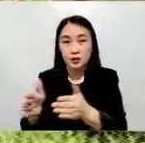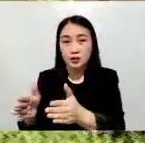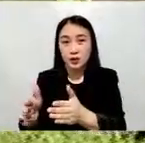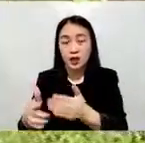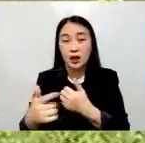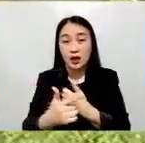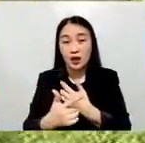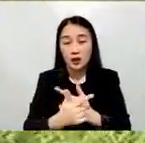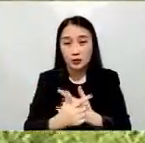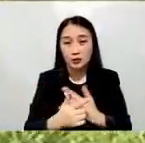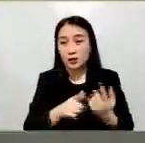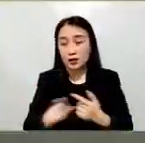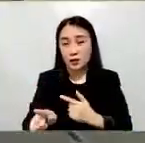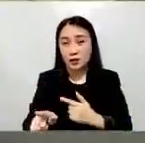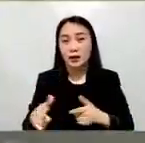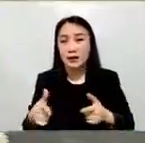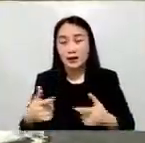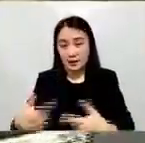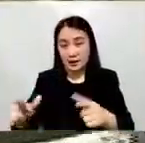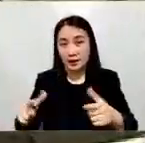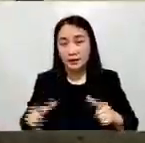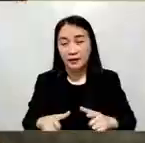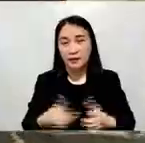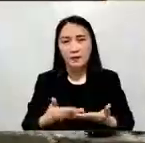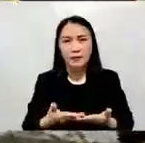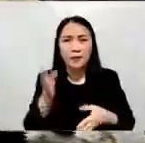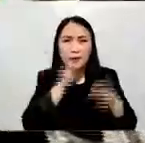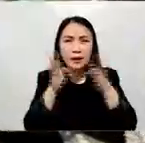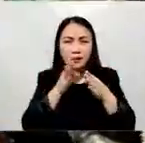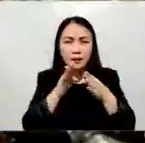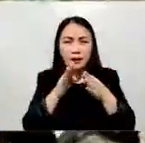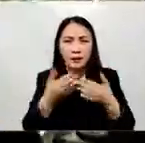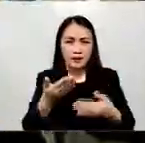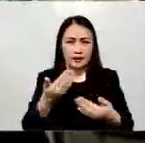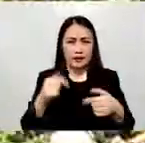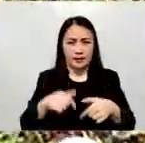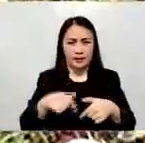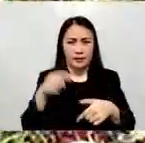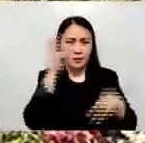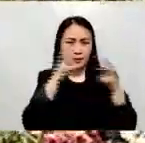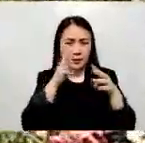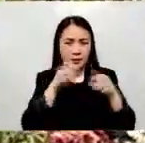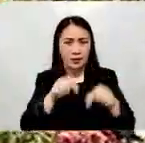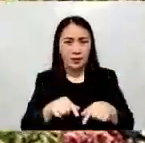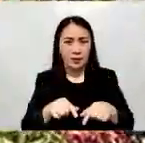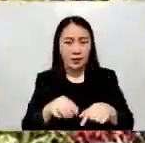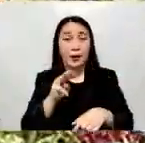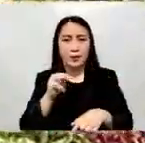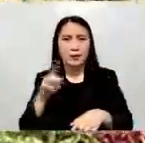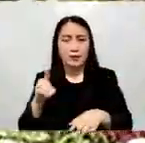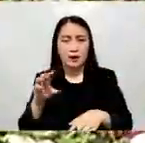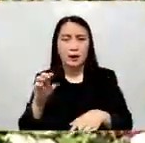barangay silungsod ang maapektuhan. Problemang pinangangambahan lalo't tagpulan na. Gustuhin man daw na MMDA na lagi magsagawa ng